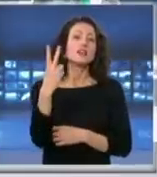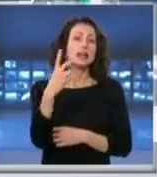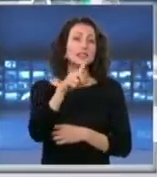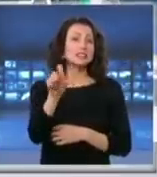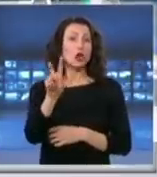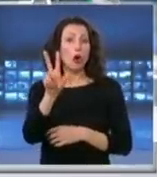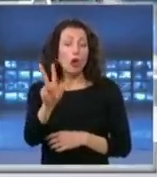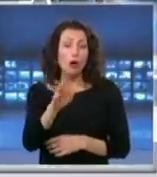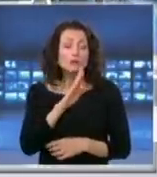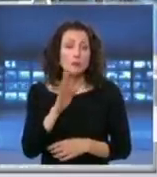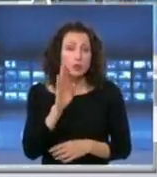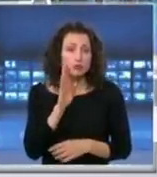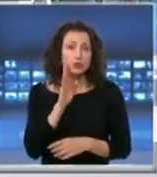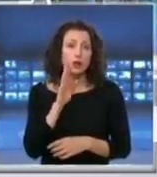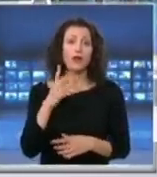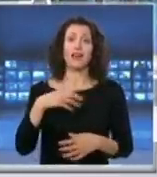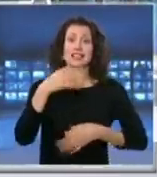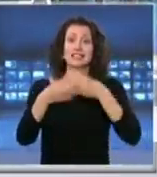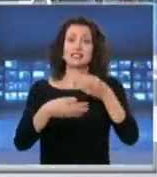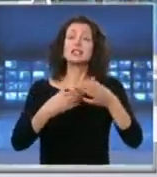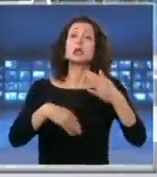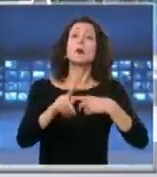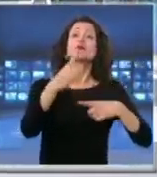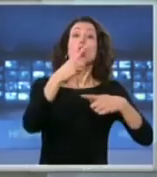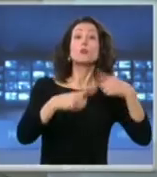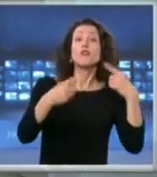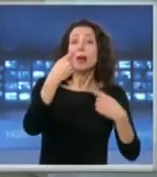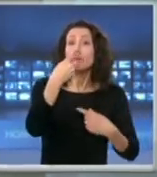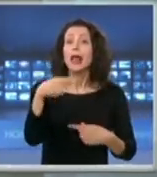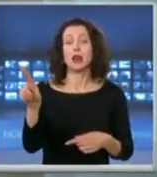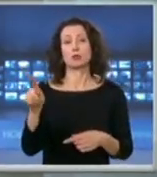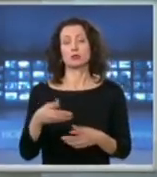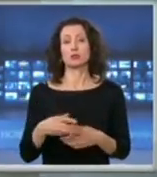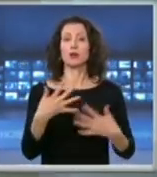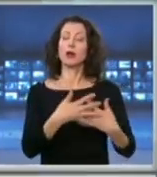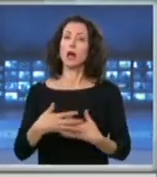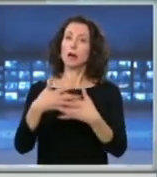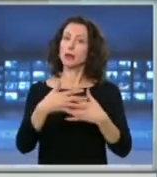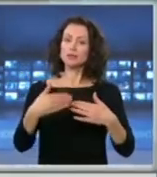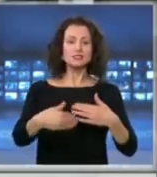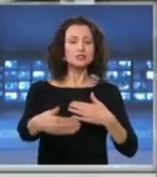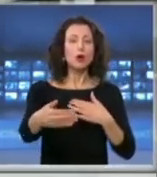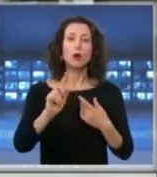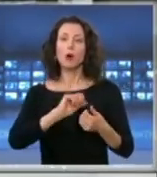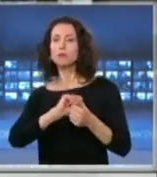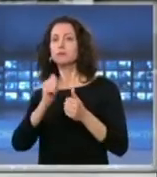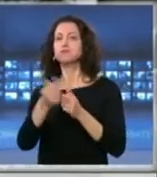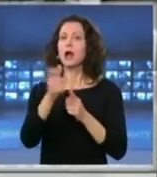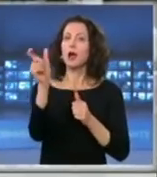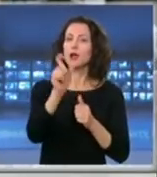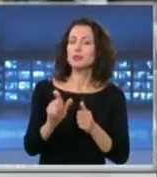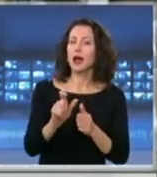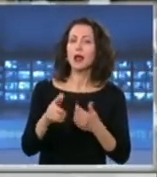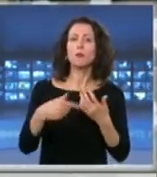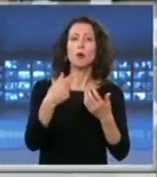2108 души. Заразените са повече от половин милион. Съединените щати могат скоро да задминат Италия по брой на